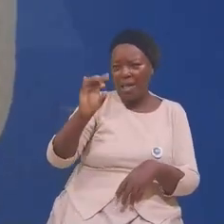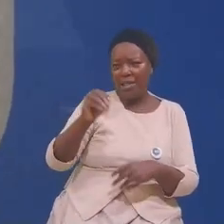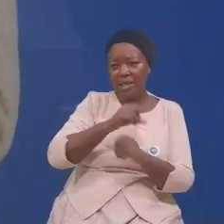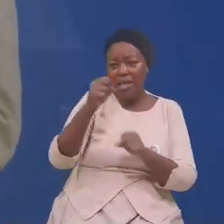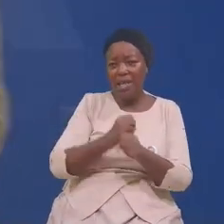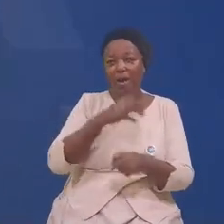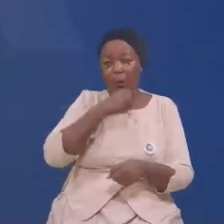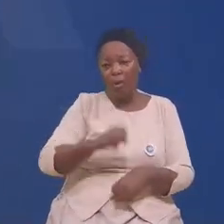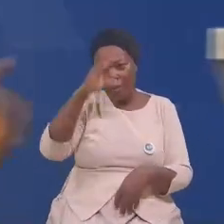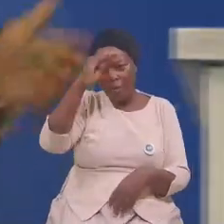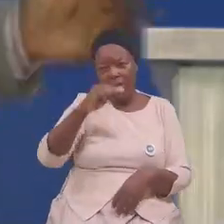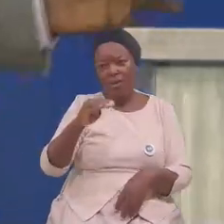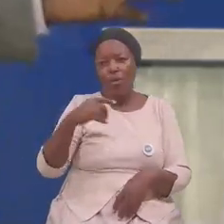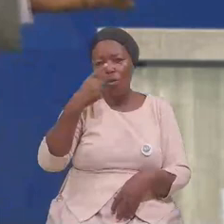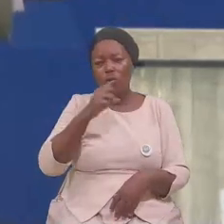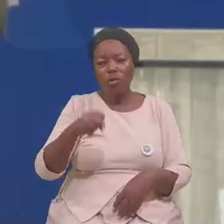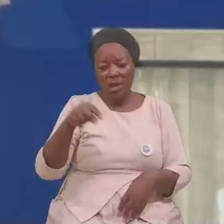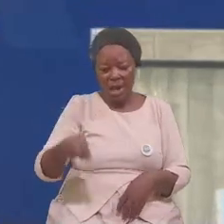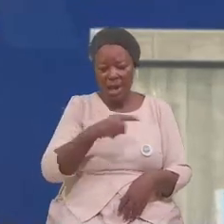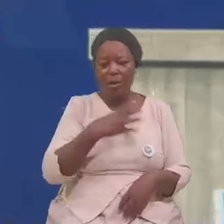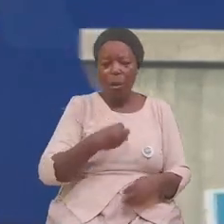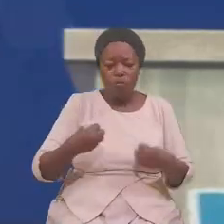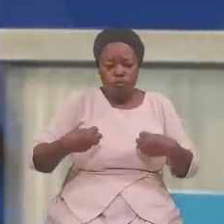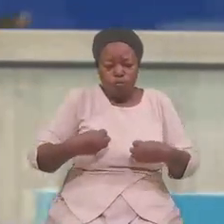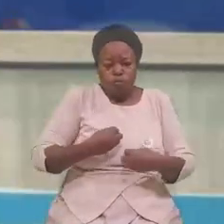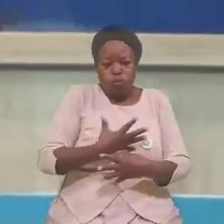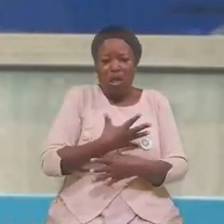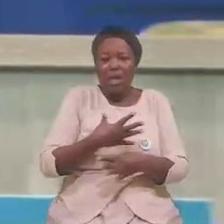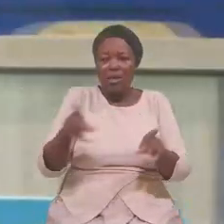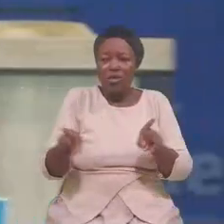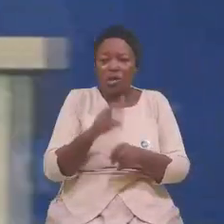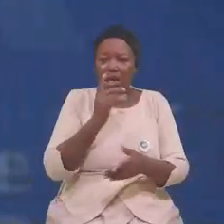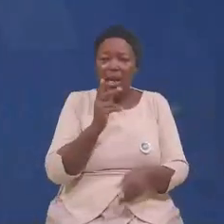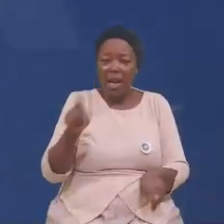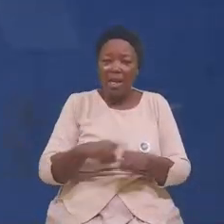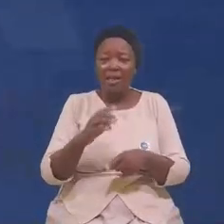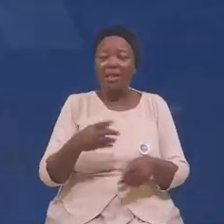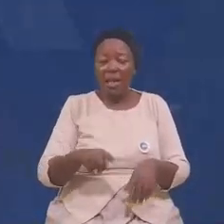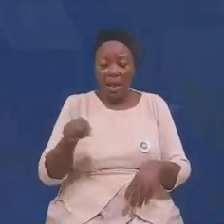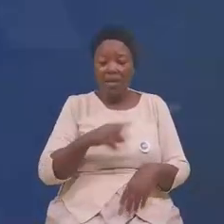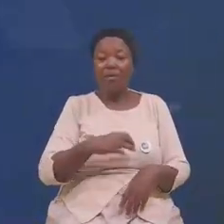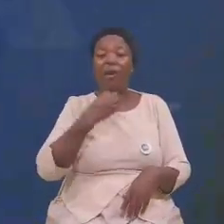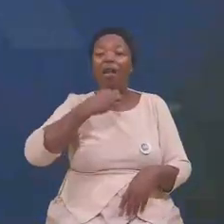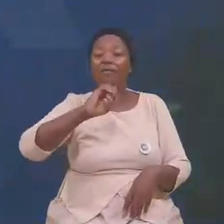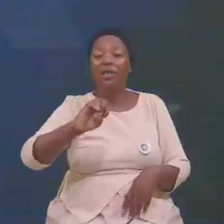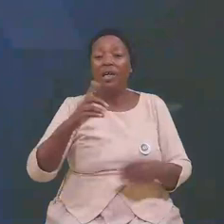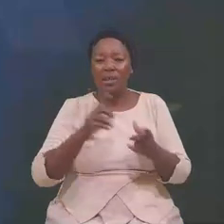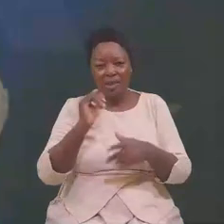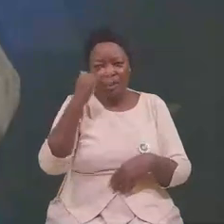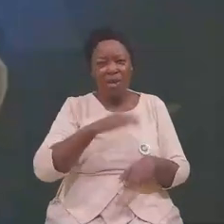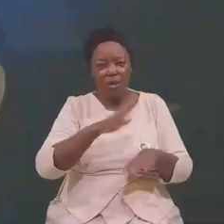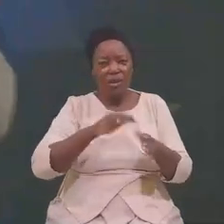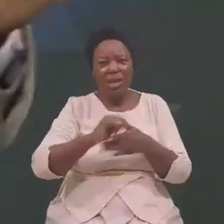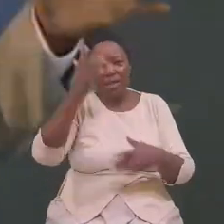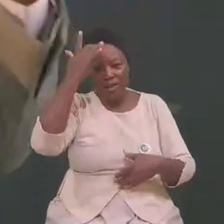80 ans, dont les pieds étaient gros, comme les pieds d'un éléphant. C'est pourquoi ils appellent cette maladie